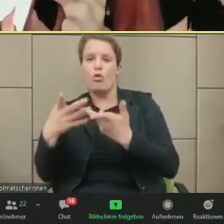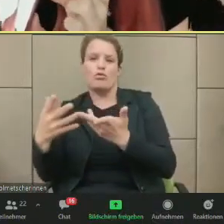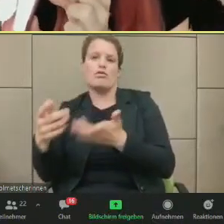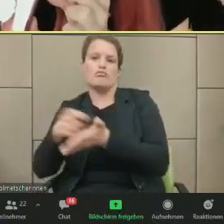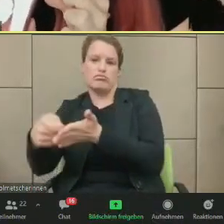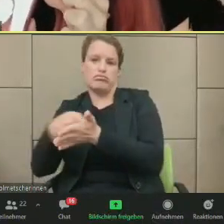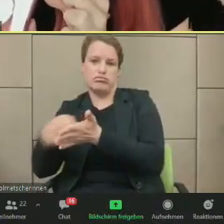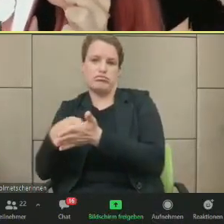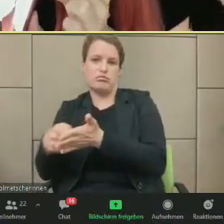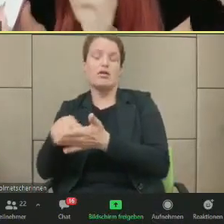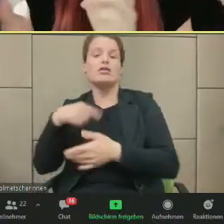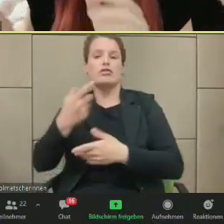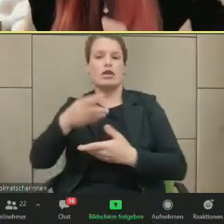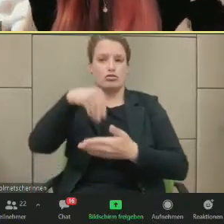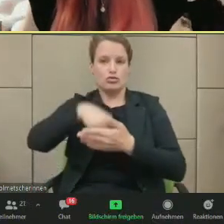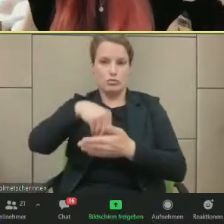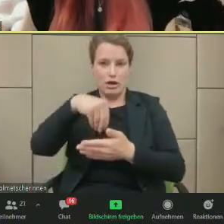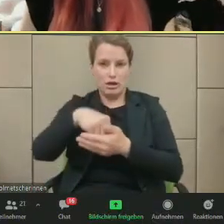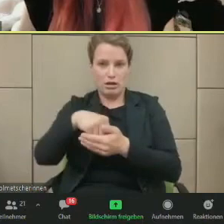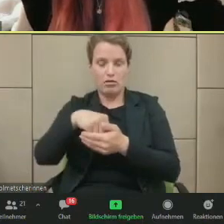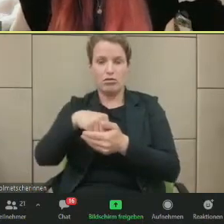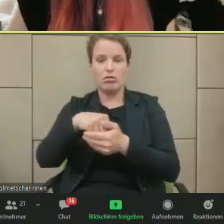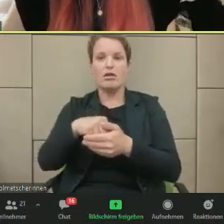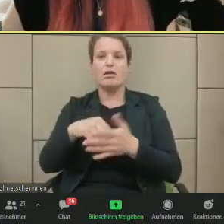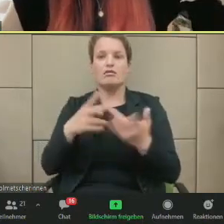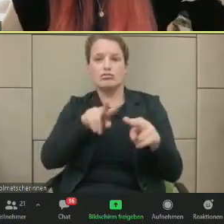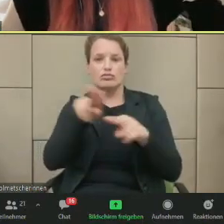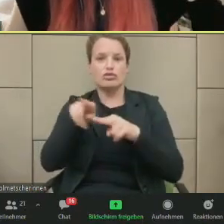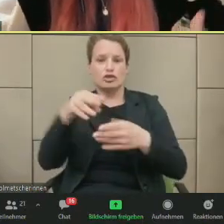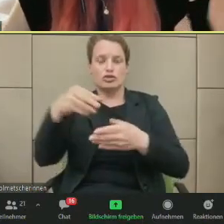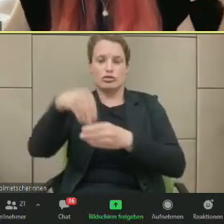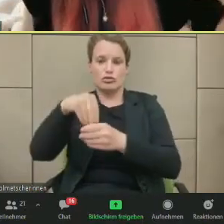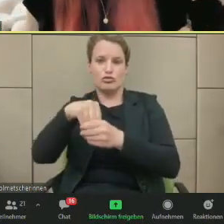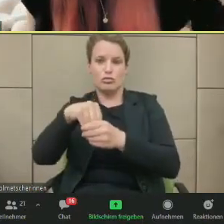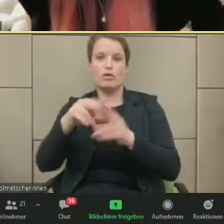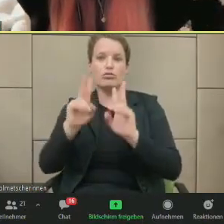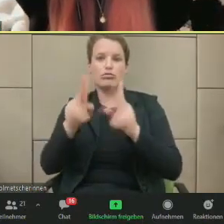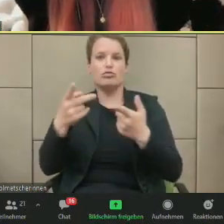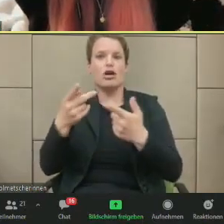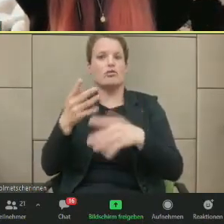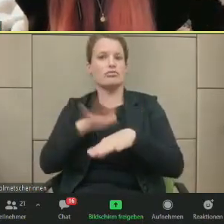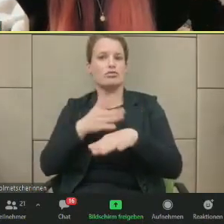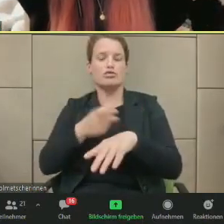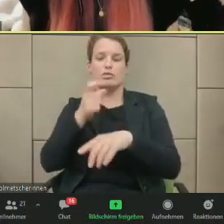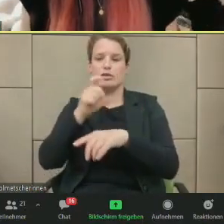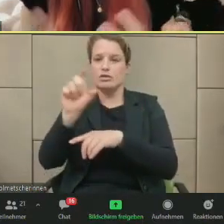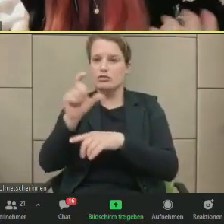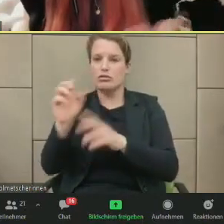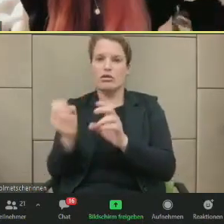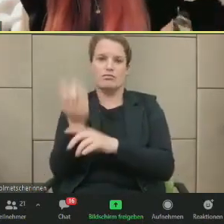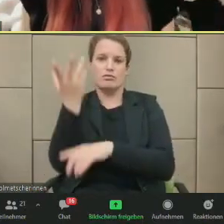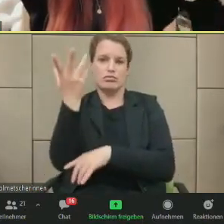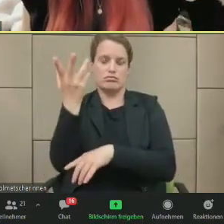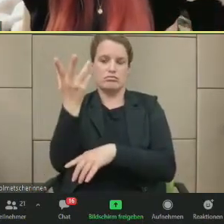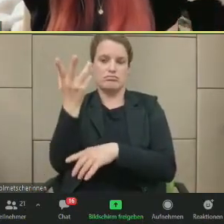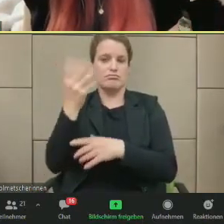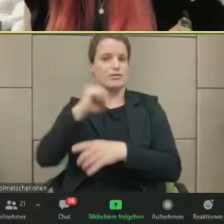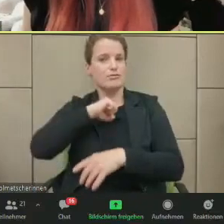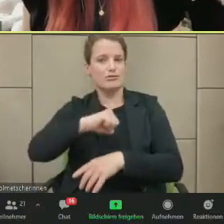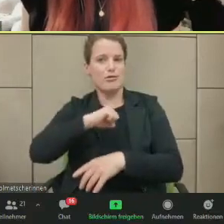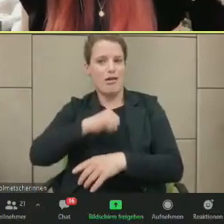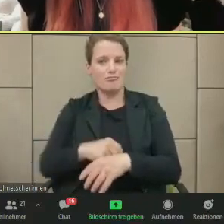gehe ich hier auf Speichern, dann wird das Video gespeichert und ich kann es auf Instagram hochladen zum Beispiel. Und so schnell kann es